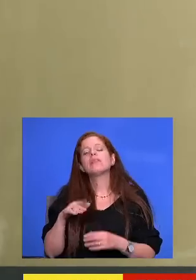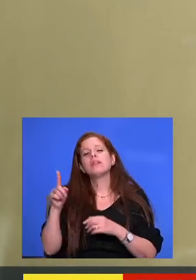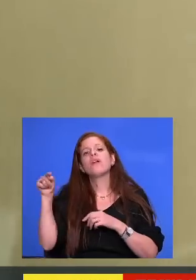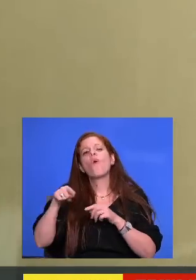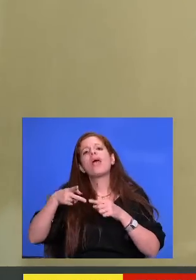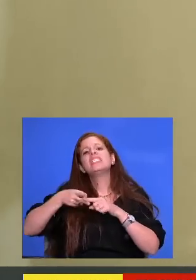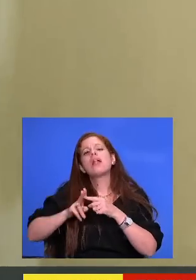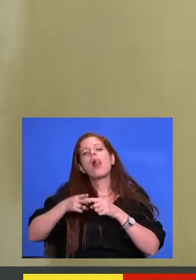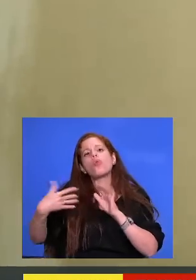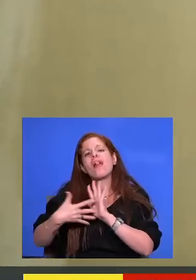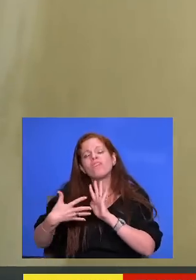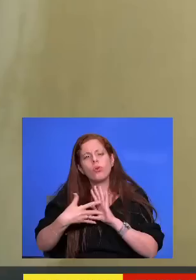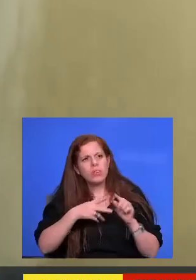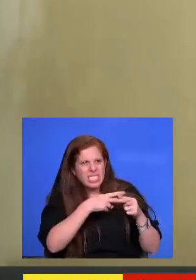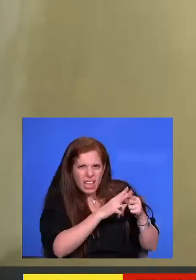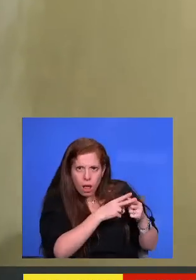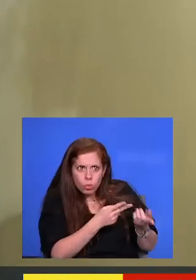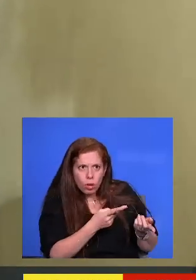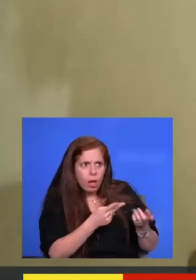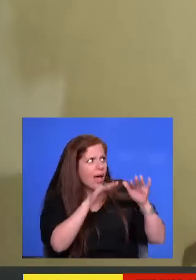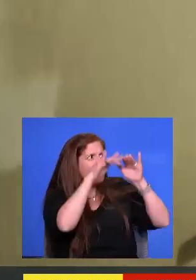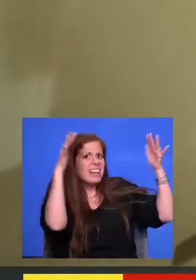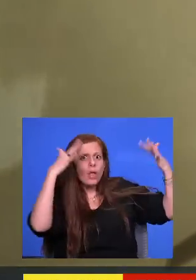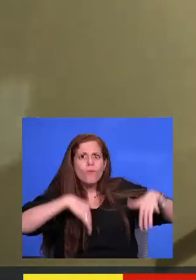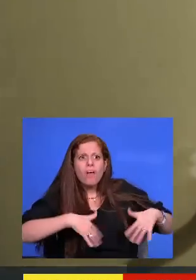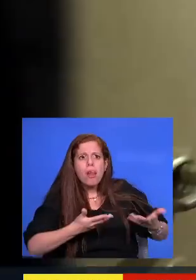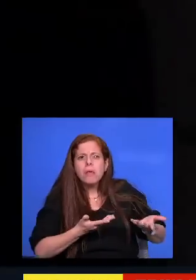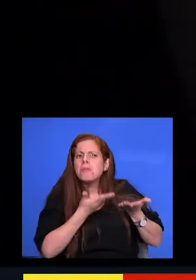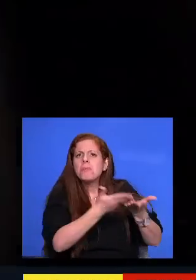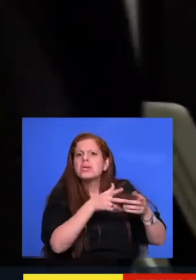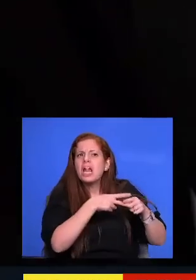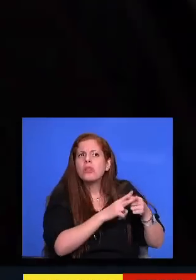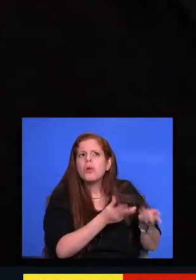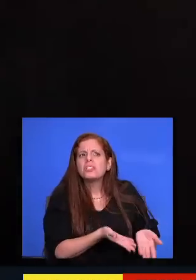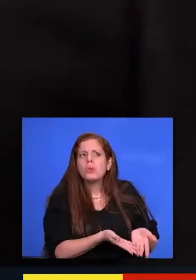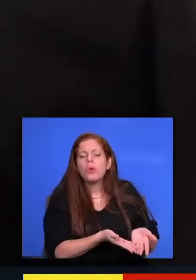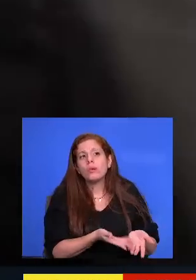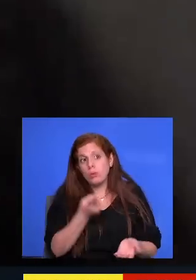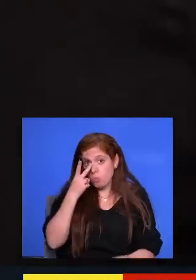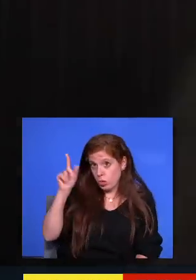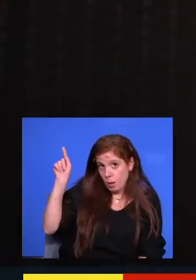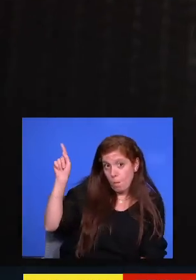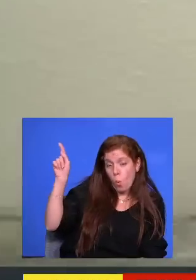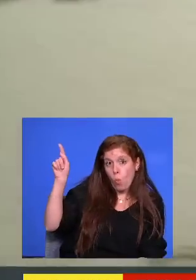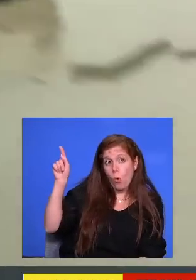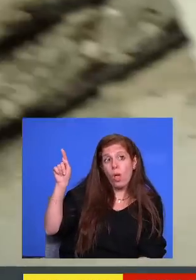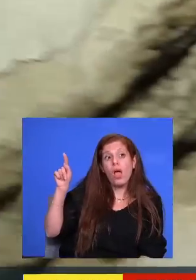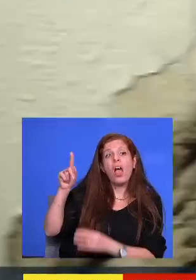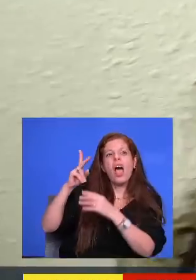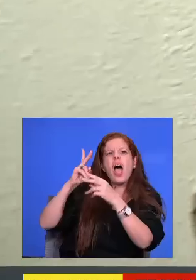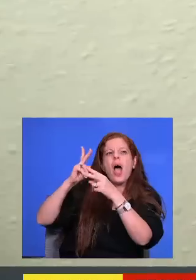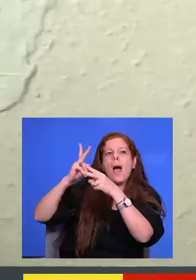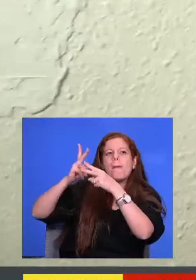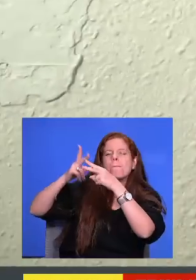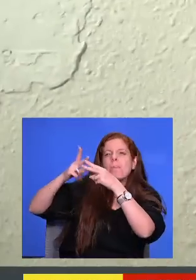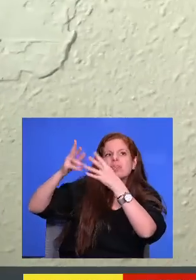זה. אינסטלטור? זה תראי, כן. זה כל התקרה נופלת. מה יעזור אינסטלטור? בוא תראה פה. את כל הברזל